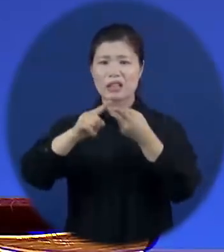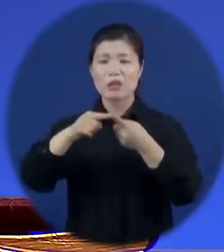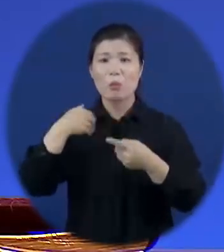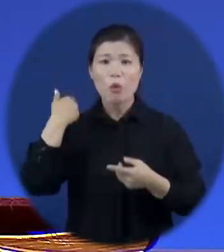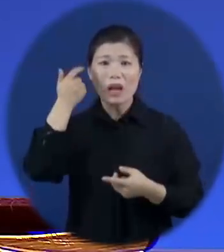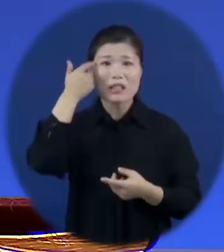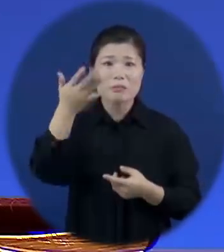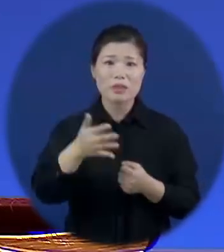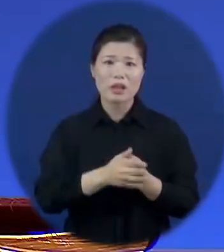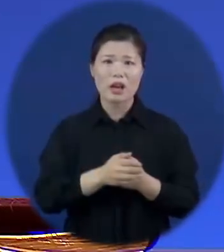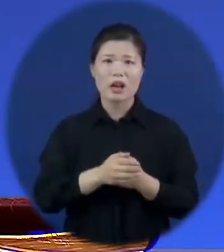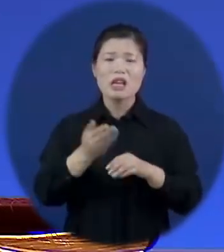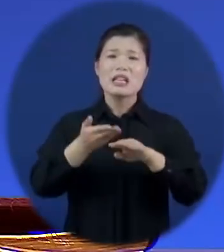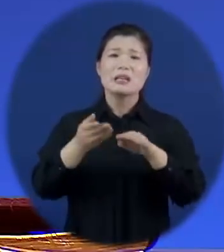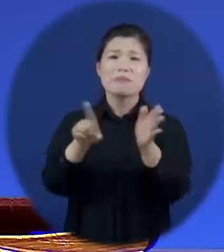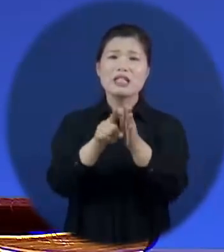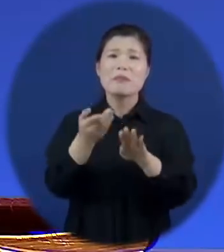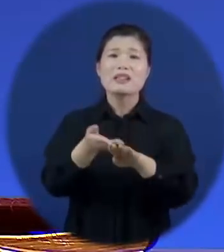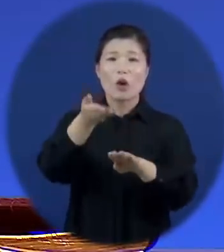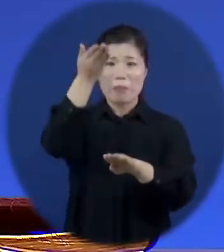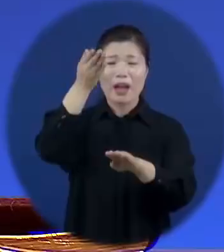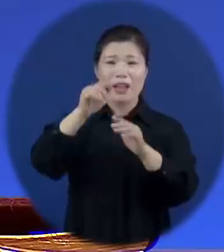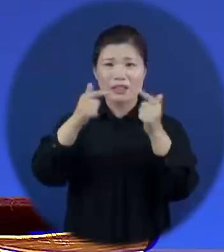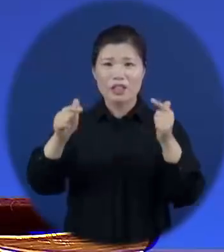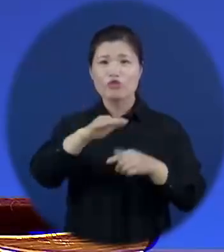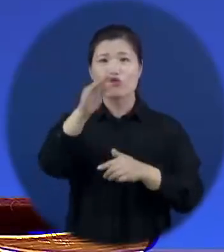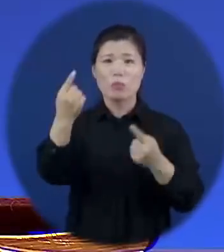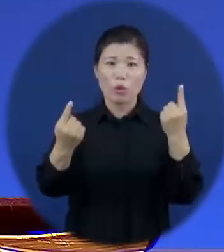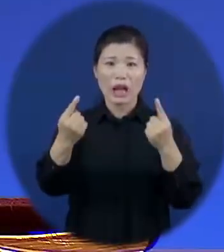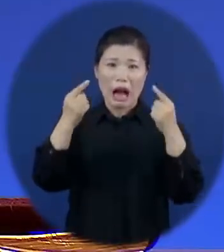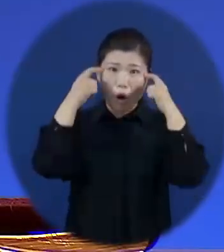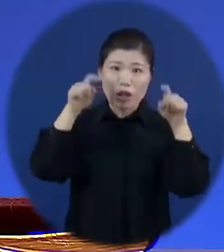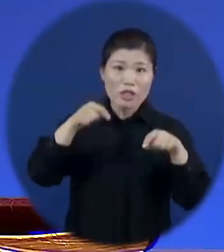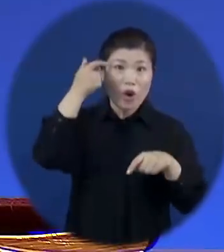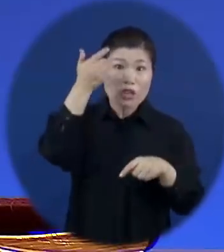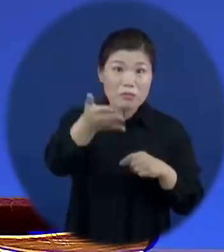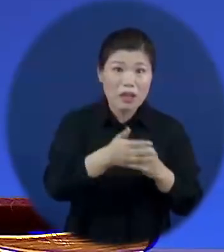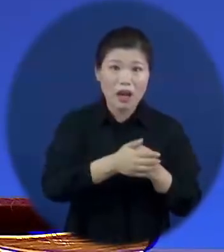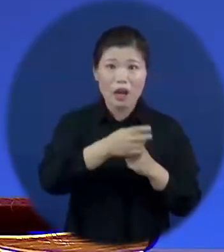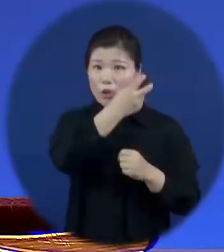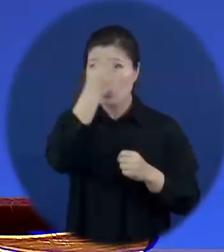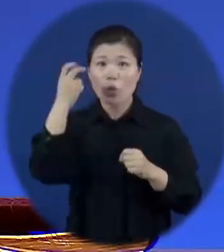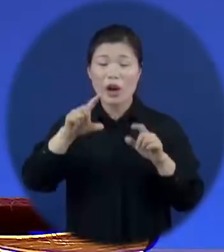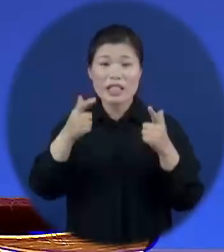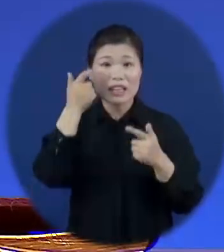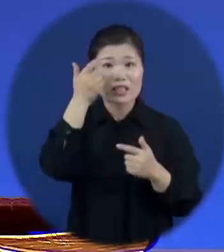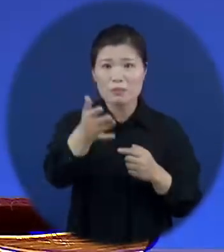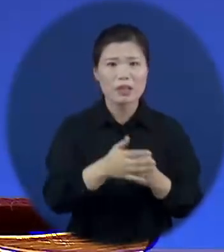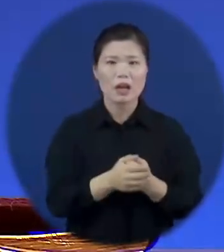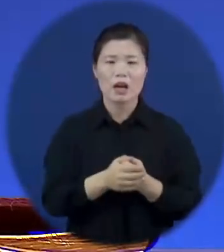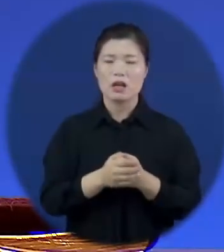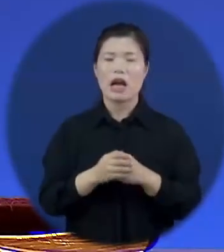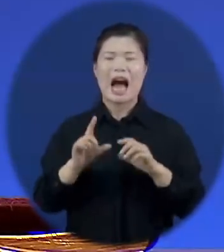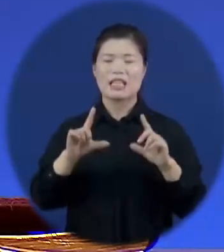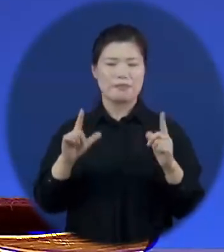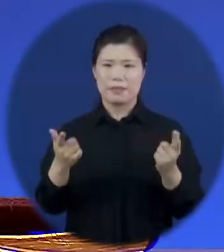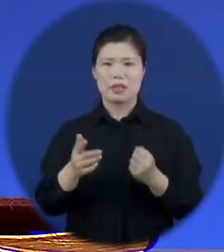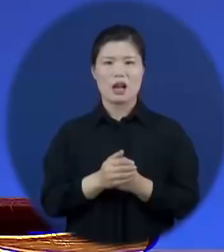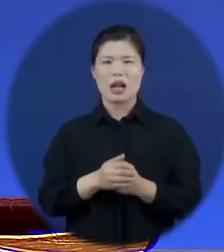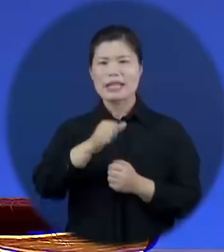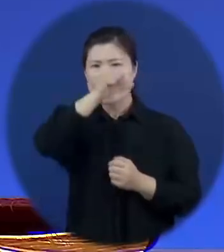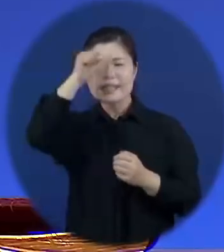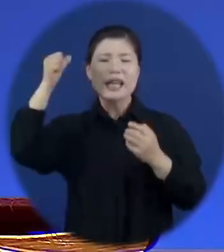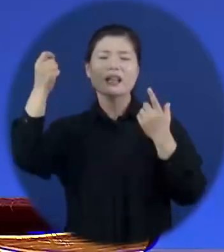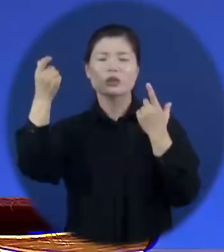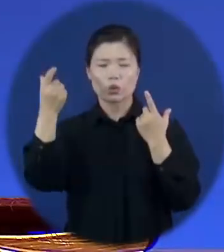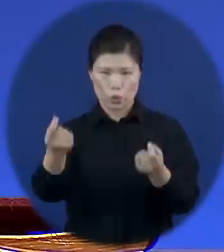몰랐겠습니까? 그들이 우리보다 어리석었겠습니까? 과거에 산다고 해서 우리보다 덜 똑똑하겠습니까? 아니라고 봅니다.